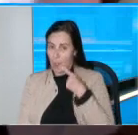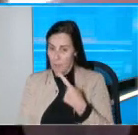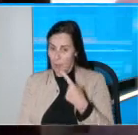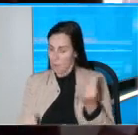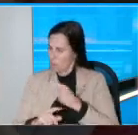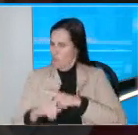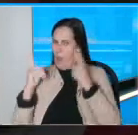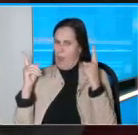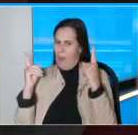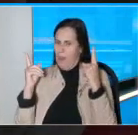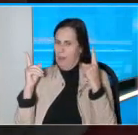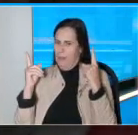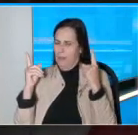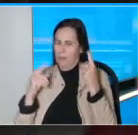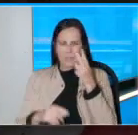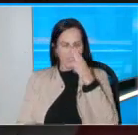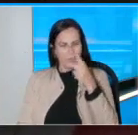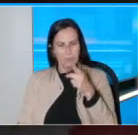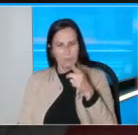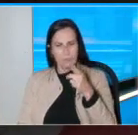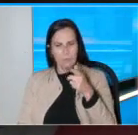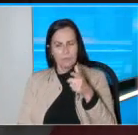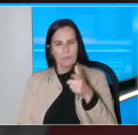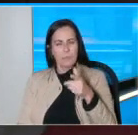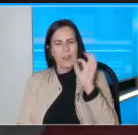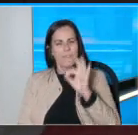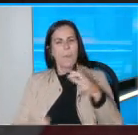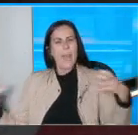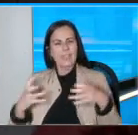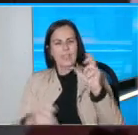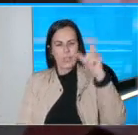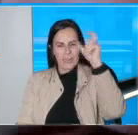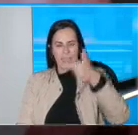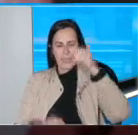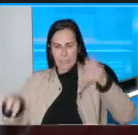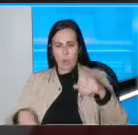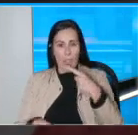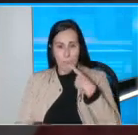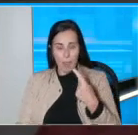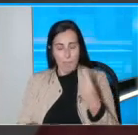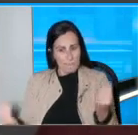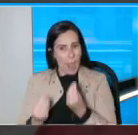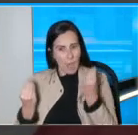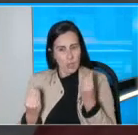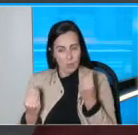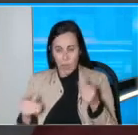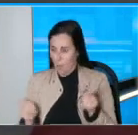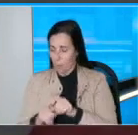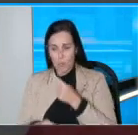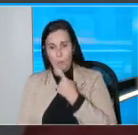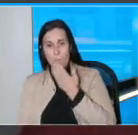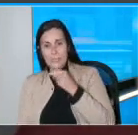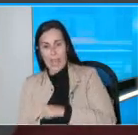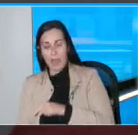אירוע אחר, על סיכול ניסיון פיגוע בעצרת של ארדואן. וזה כאשר היא כן דיווחה על משהו, כי בניגוד למה שהיה